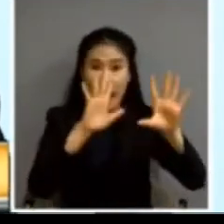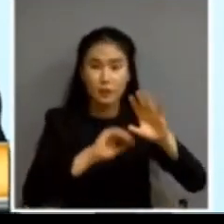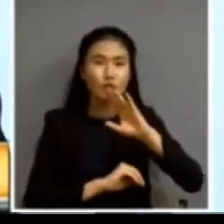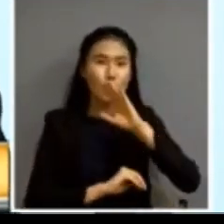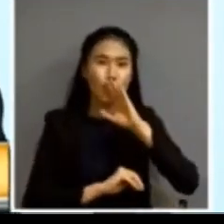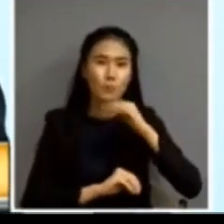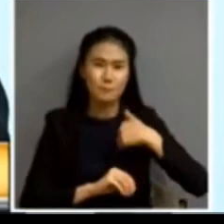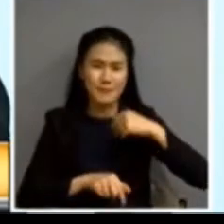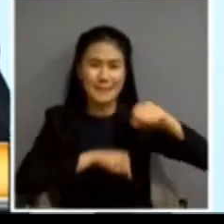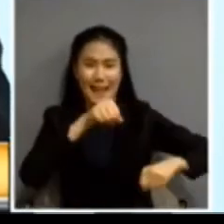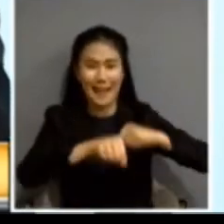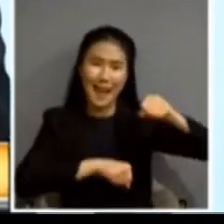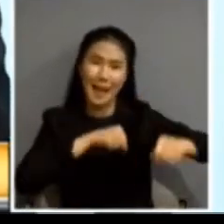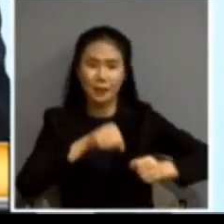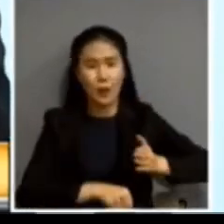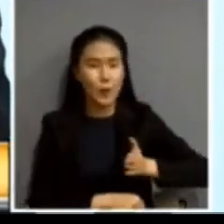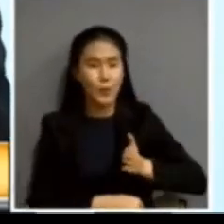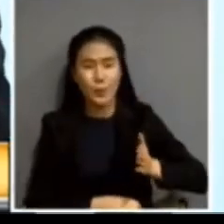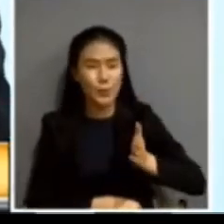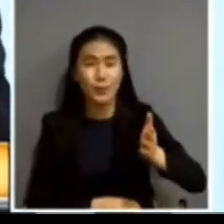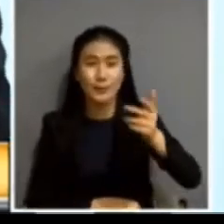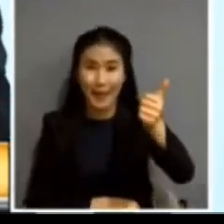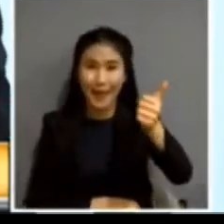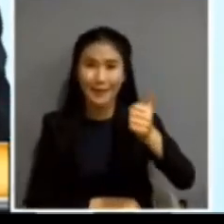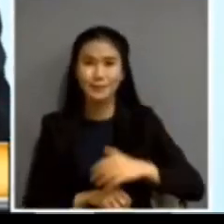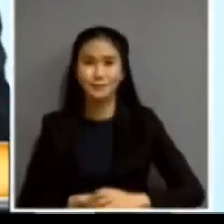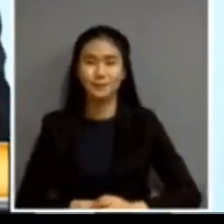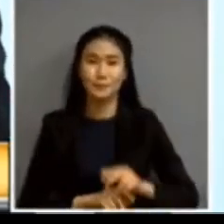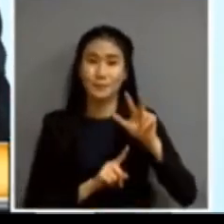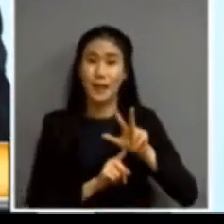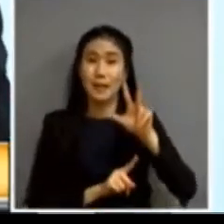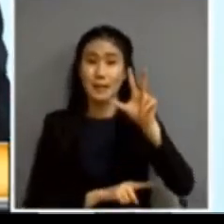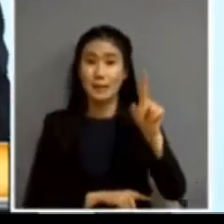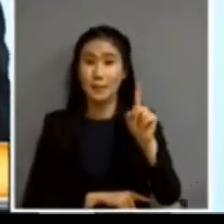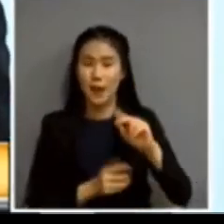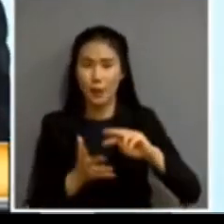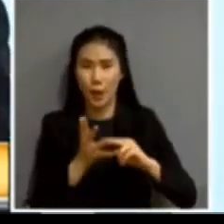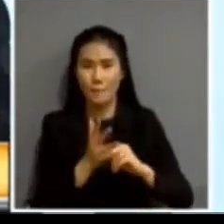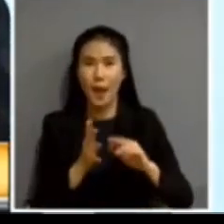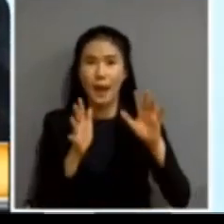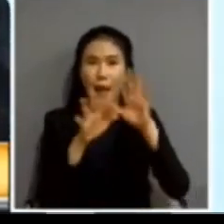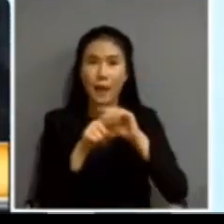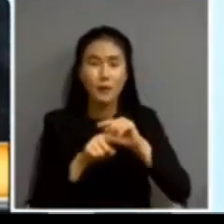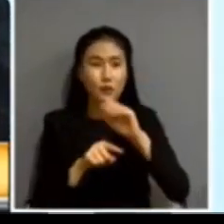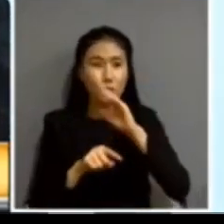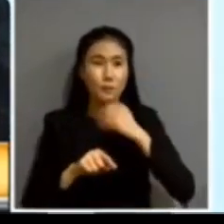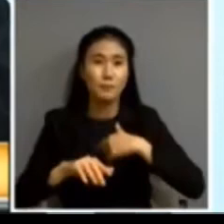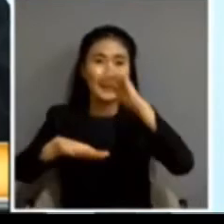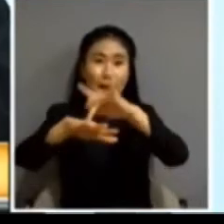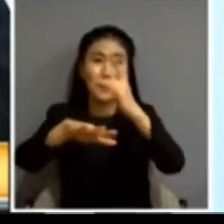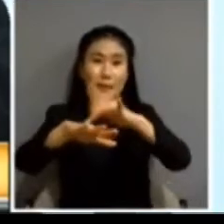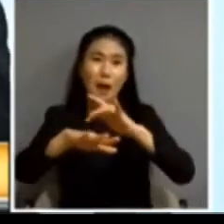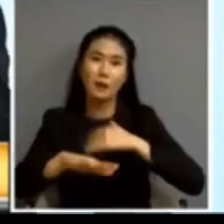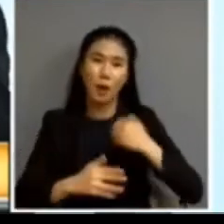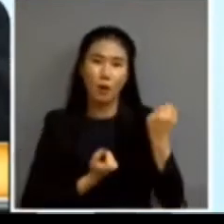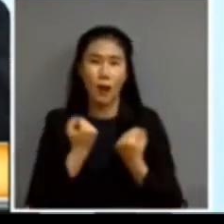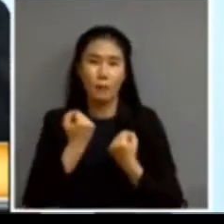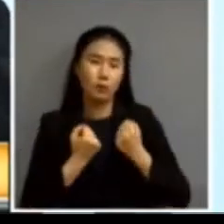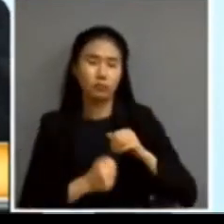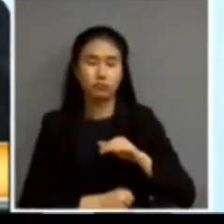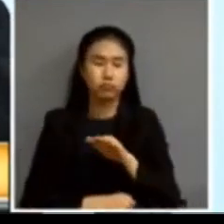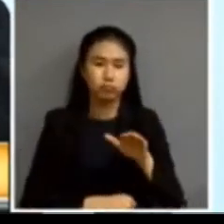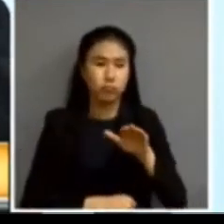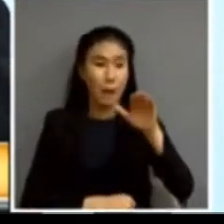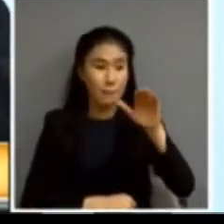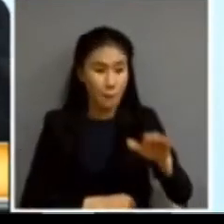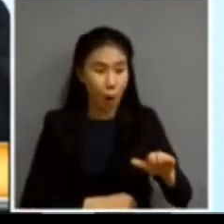านในเส้นทางดังกล่าวและก็3การก่อสร้างจุดพักรถชมวิวบริเวณแหล่งท่องเที่ยวข้างท